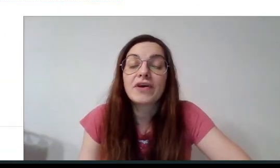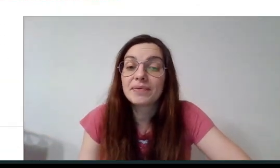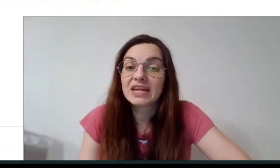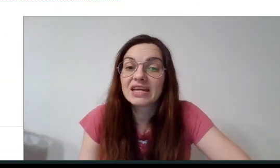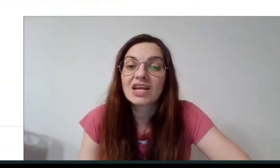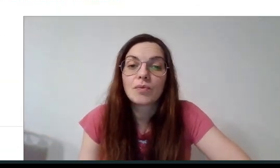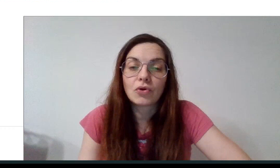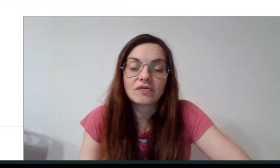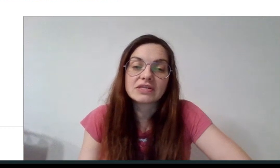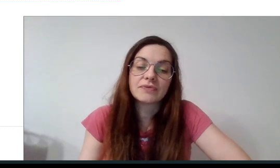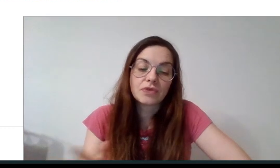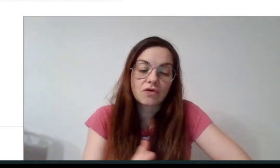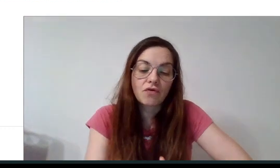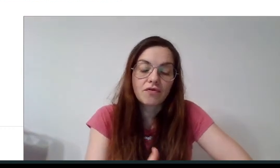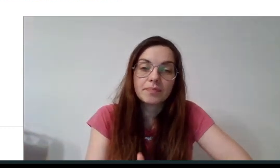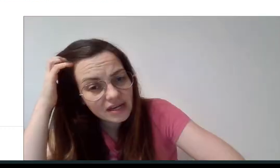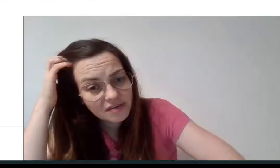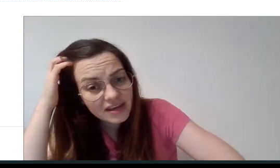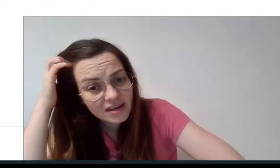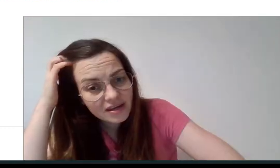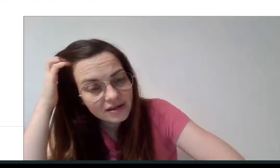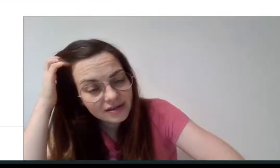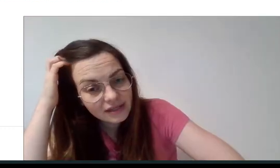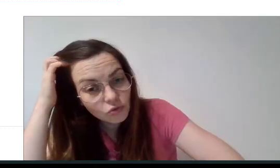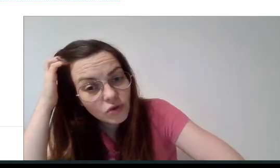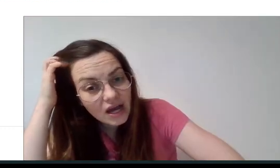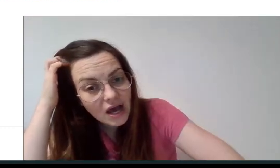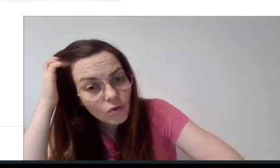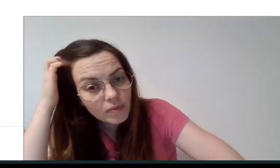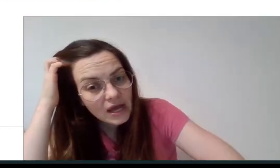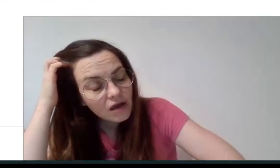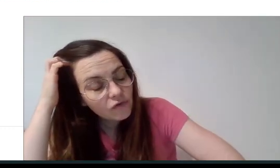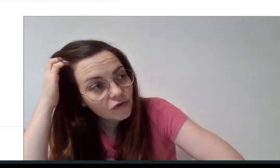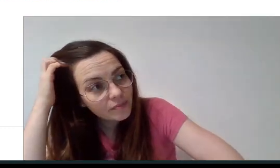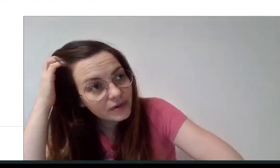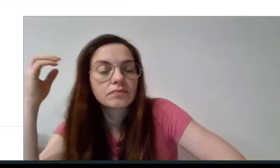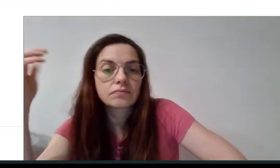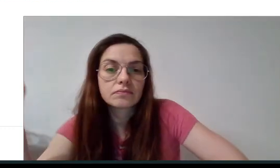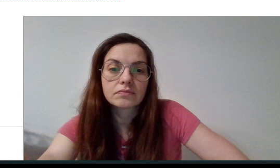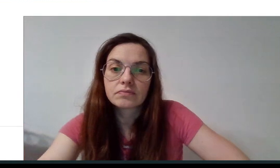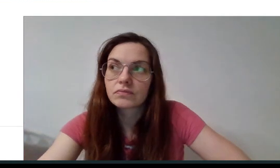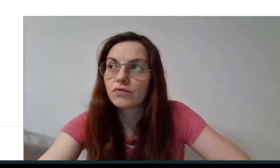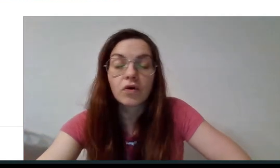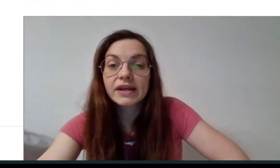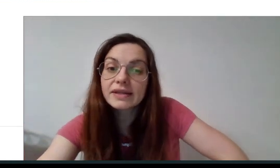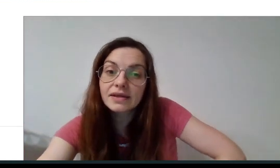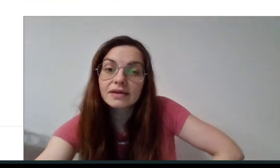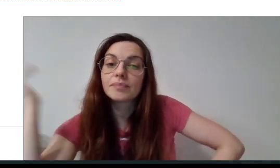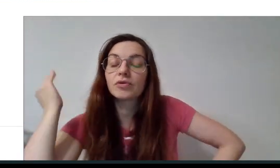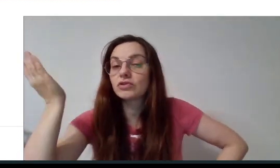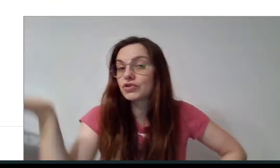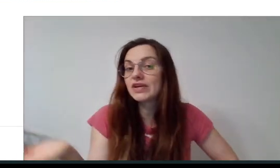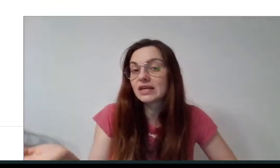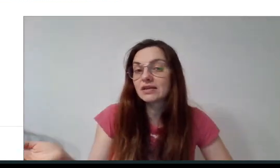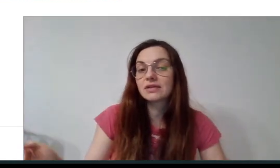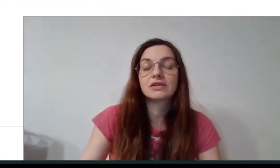Verbringen, provesti. Wo verbringst du deinen Urlaub? Wo verbringst du Wochenende, gde provodiš